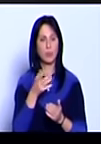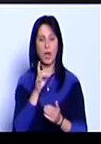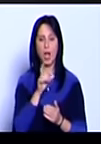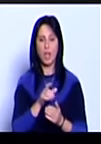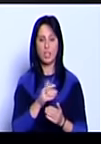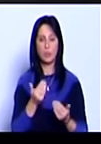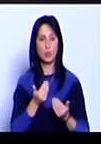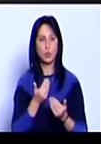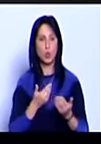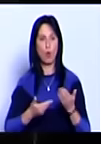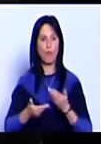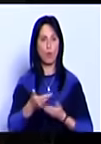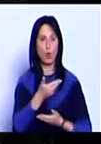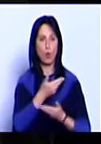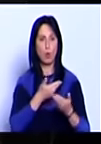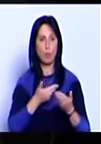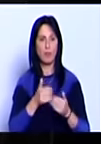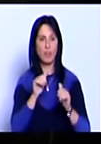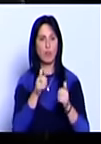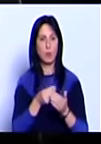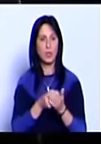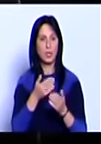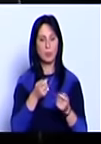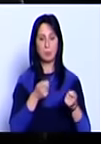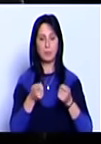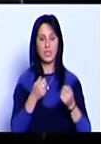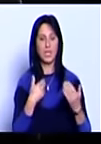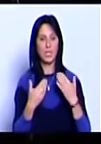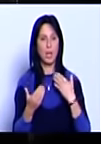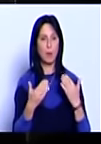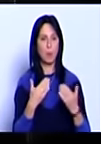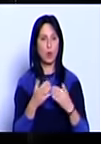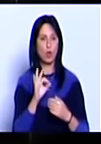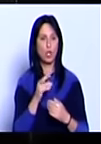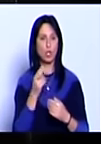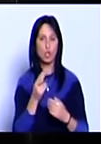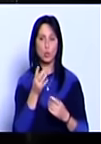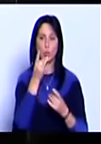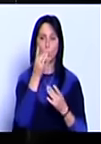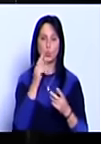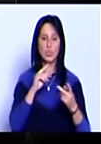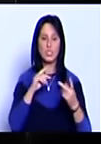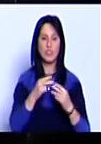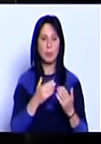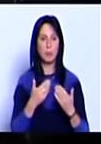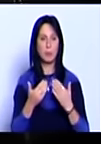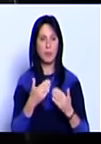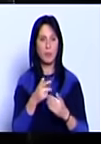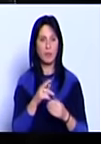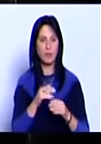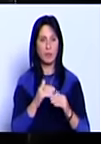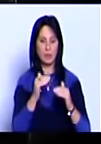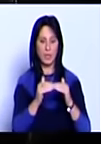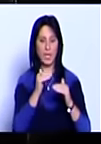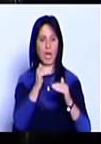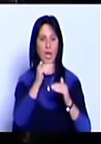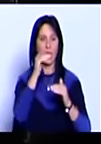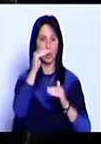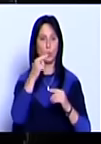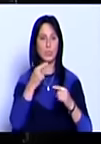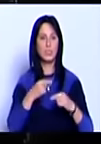ადამიანური თანაცხოვრების ამკვიდრებული ფორმების დაფასება, ძალიან მთხილი დამოკიდებულება სოციალური თუ კულტურული ცვლილების მიმართ, იერარქიული